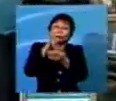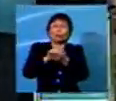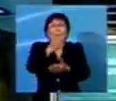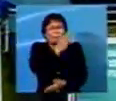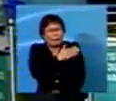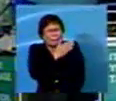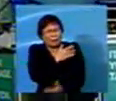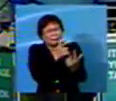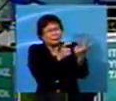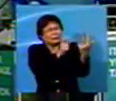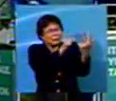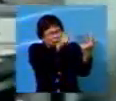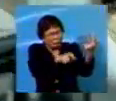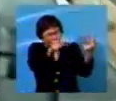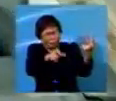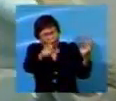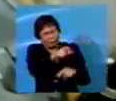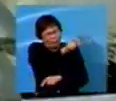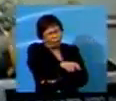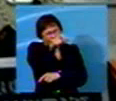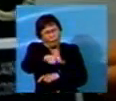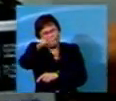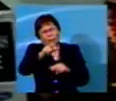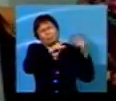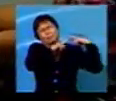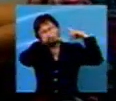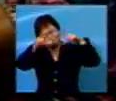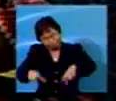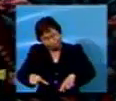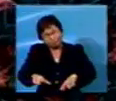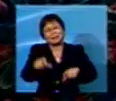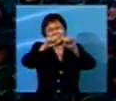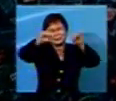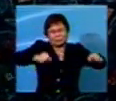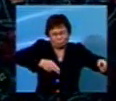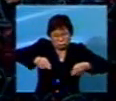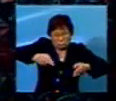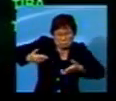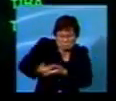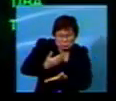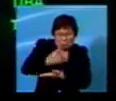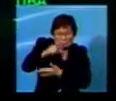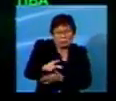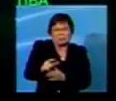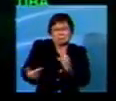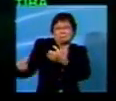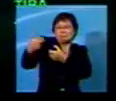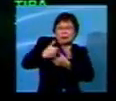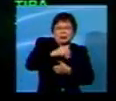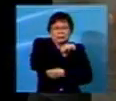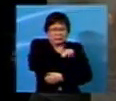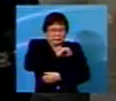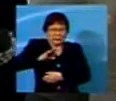mendesak ketiga-tiga individu berkenaan melepaskan jawatan masing-masing tambah beliau sistem pengurusan yang bararu perlu dianggotai oleh staf